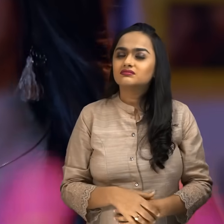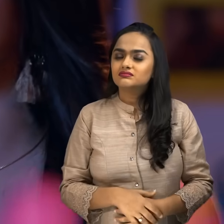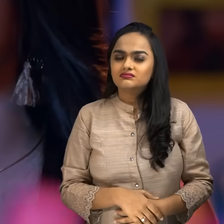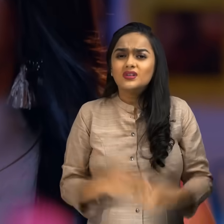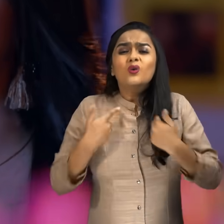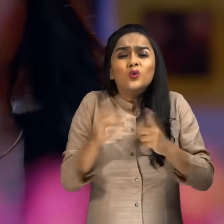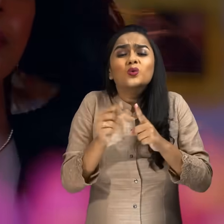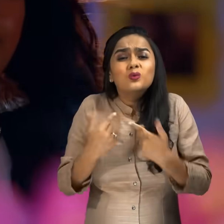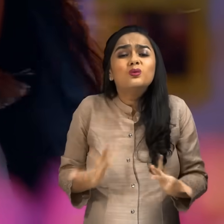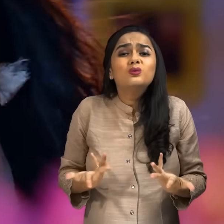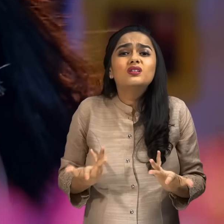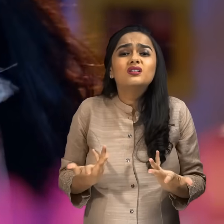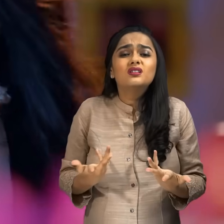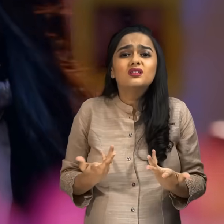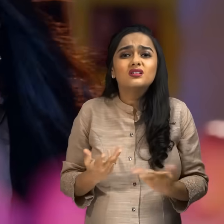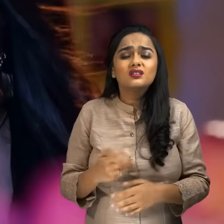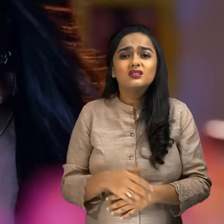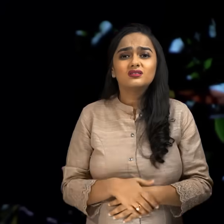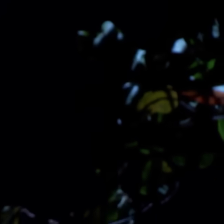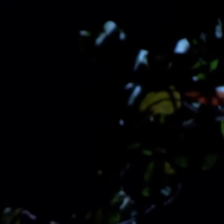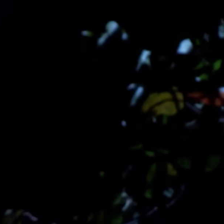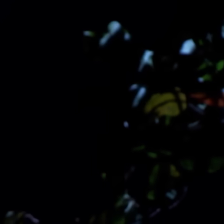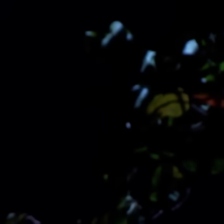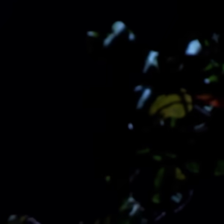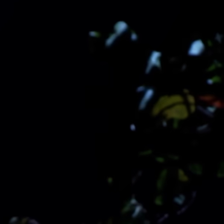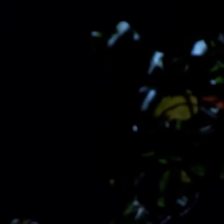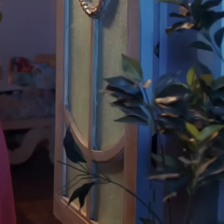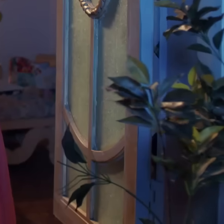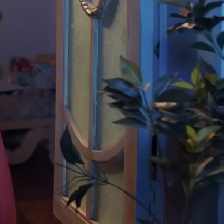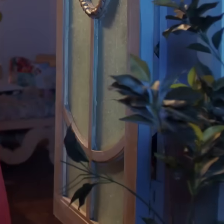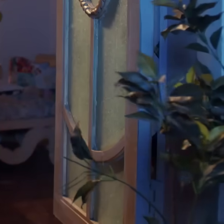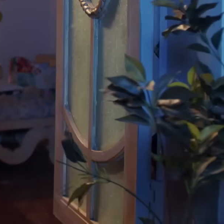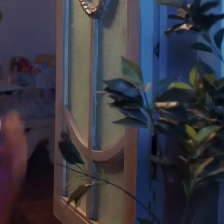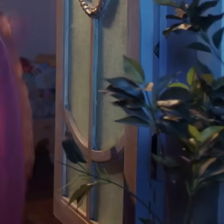नहीं बन सकती। क्या करूं मैं?